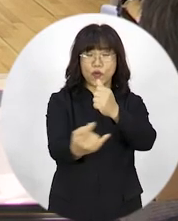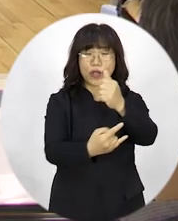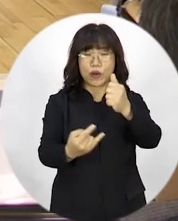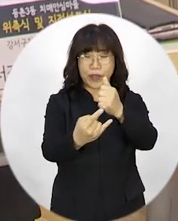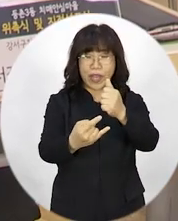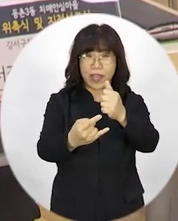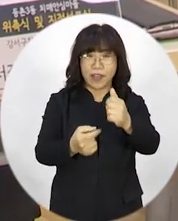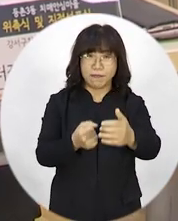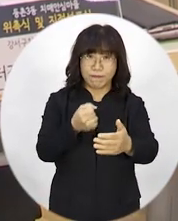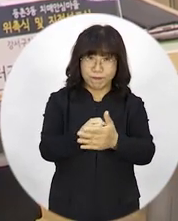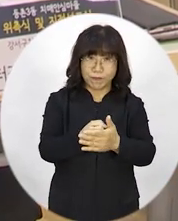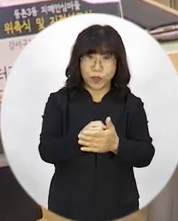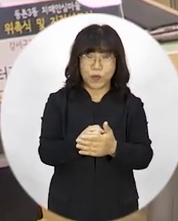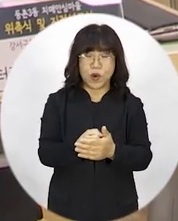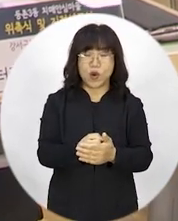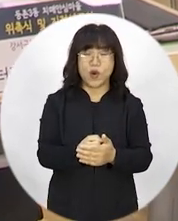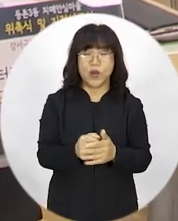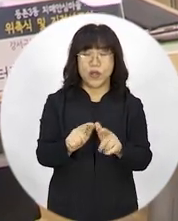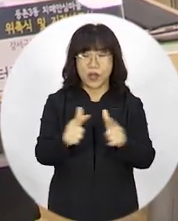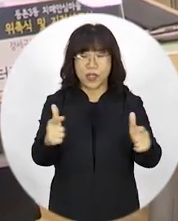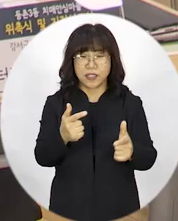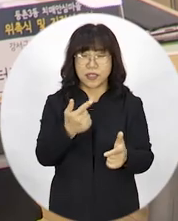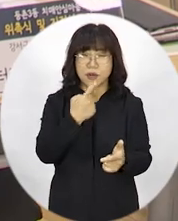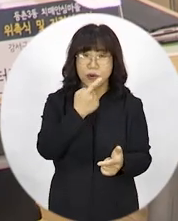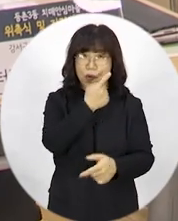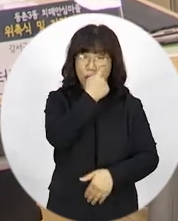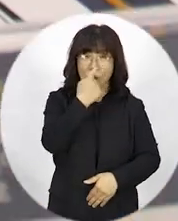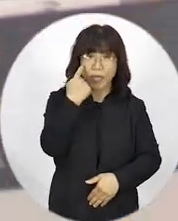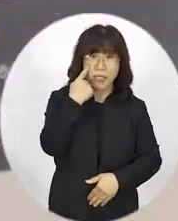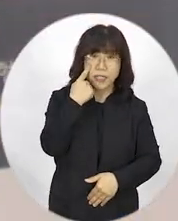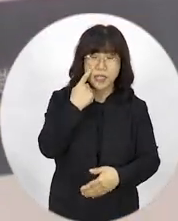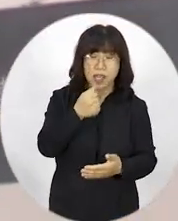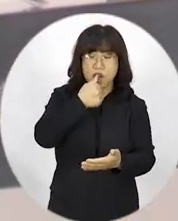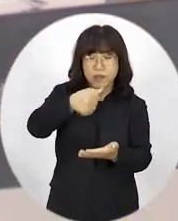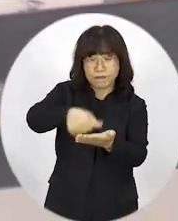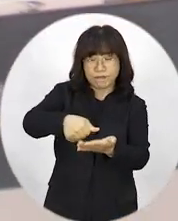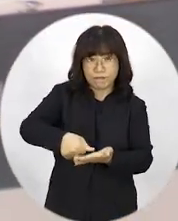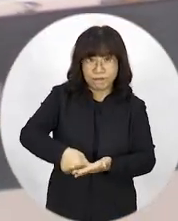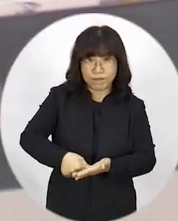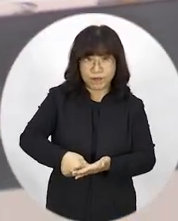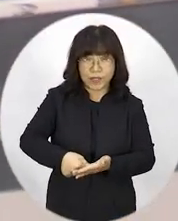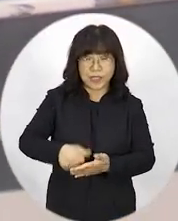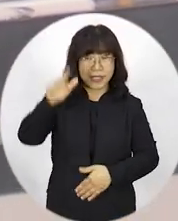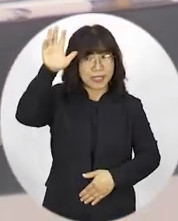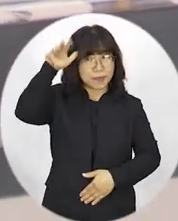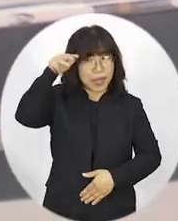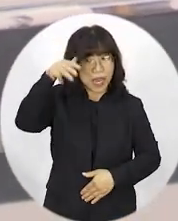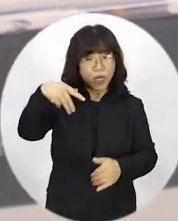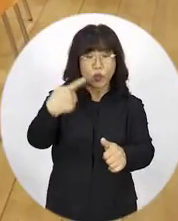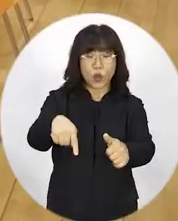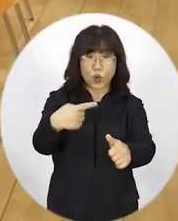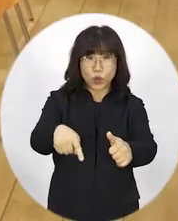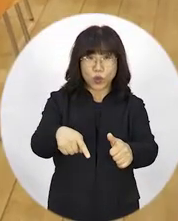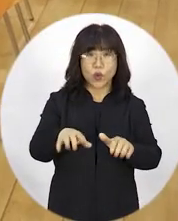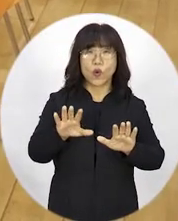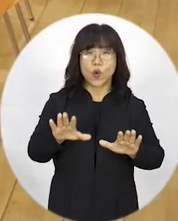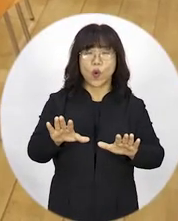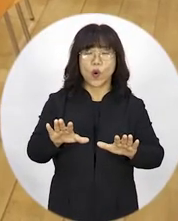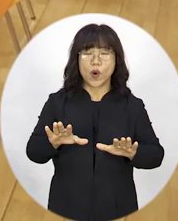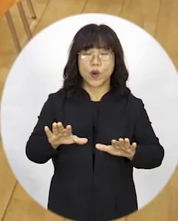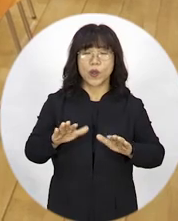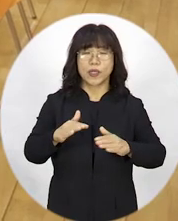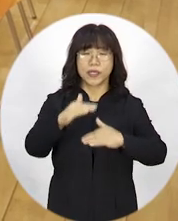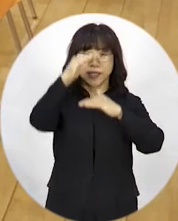참석했습니다. 먼저 확인서와 협약서에 서명하는 시간을 가졌습니다. 정재양 센터장의 치매 교육이 이어졌으며